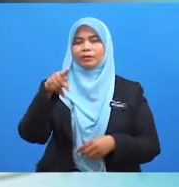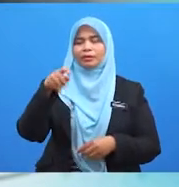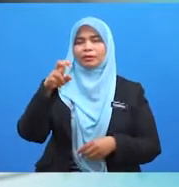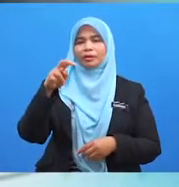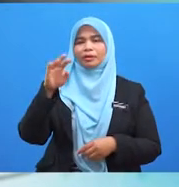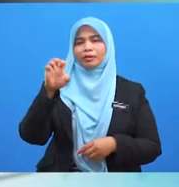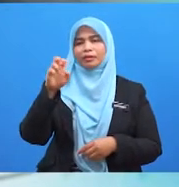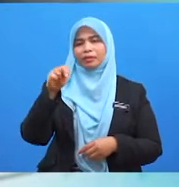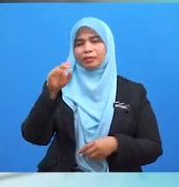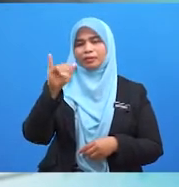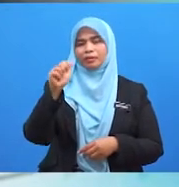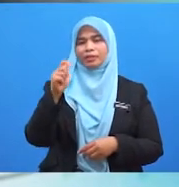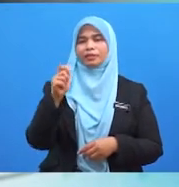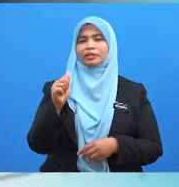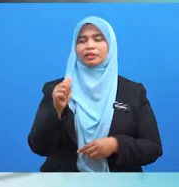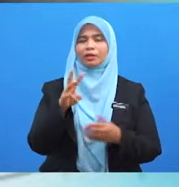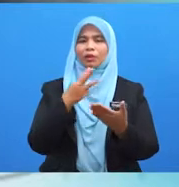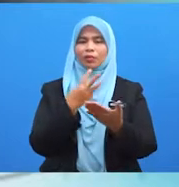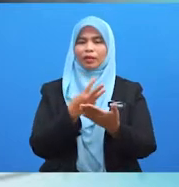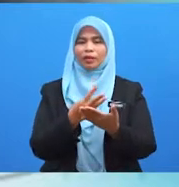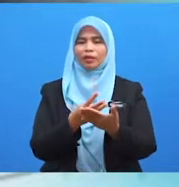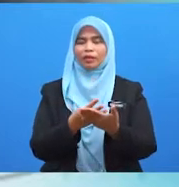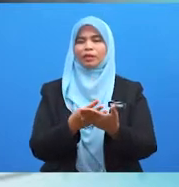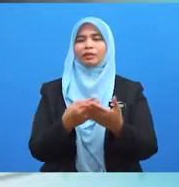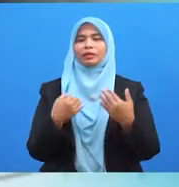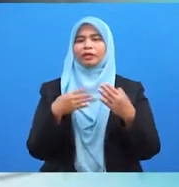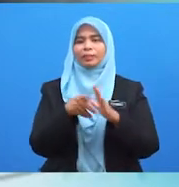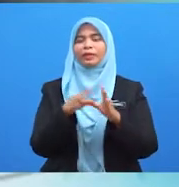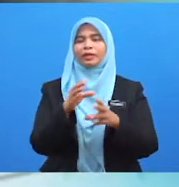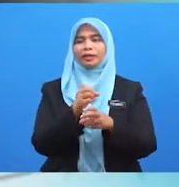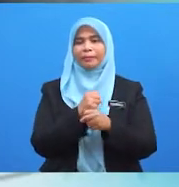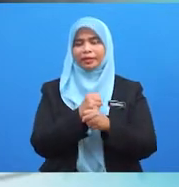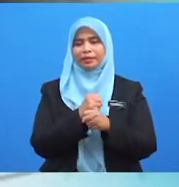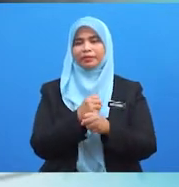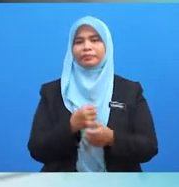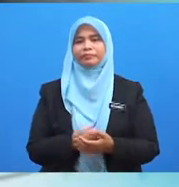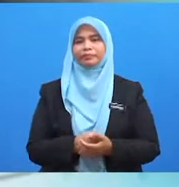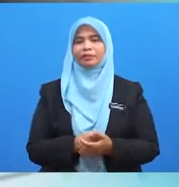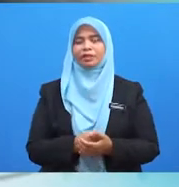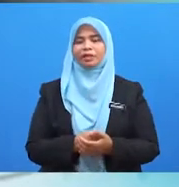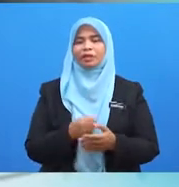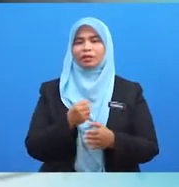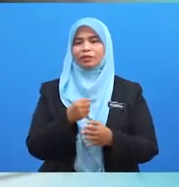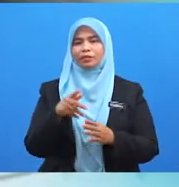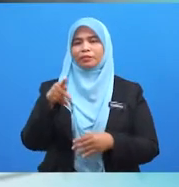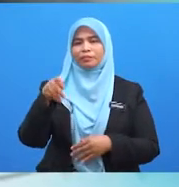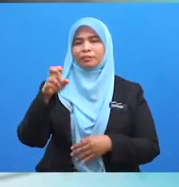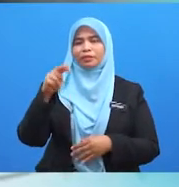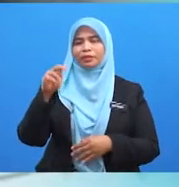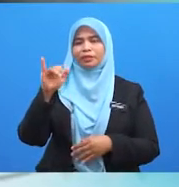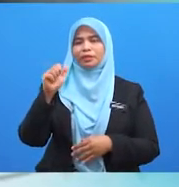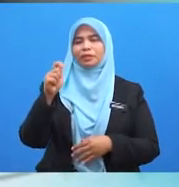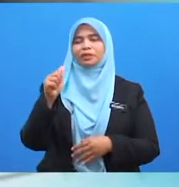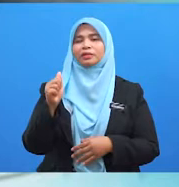Penyata keuangan pro forma terdiri daripada penyata pendapatan pro forma, penyata